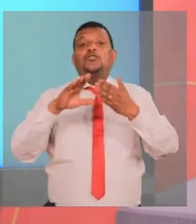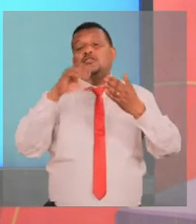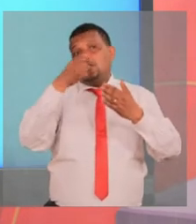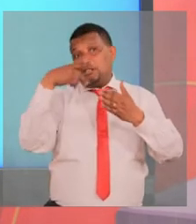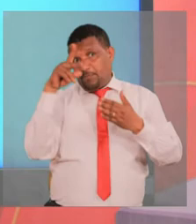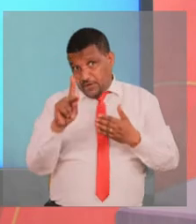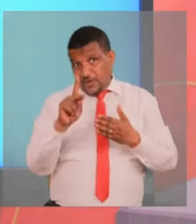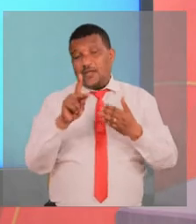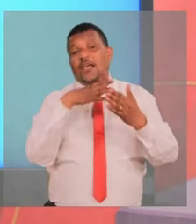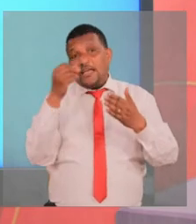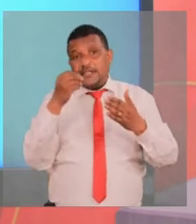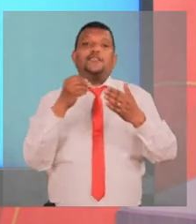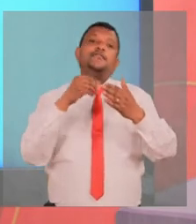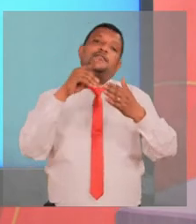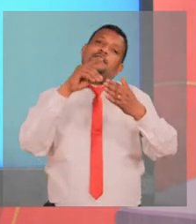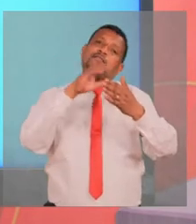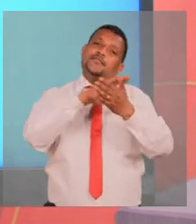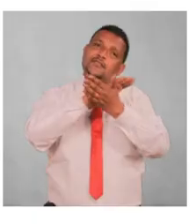एंड